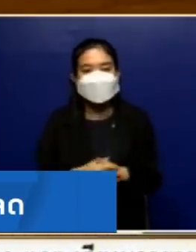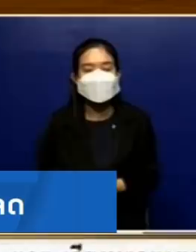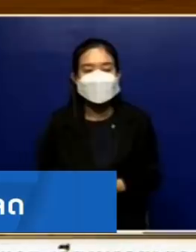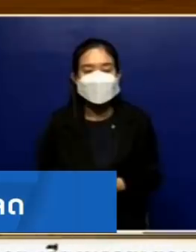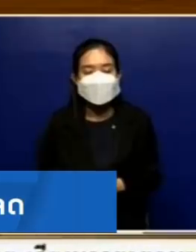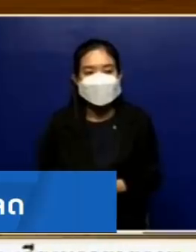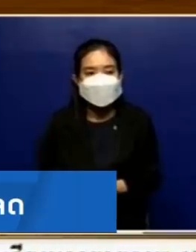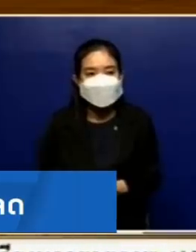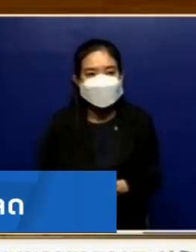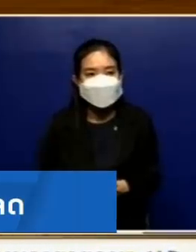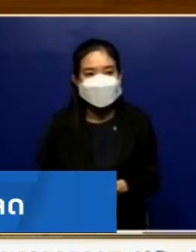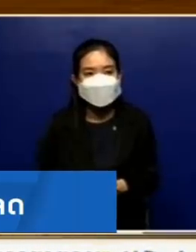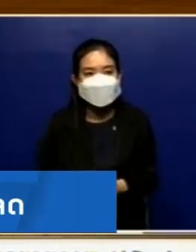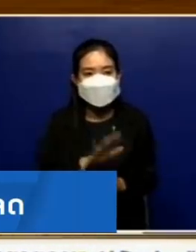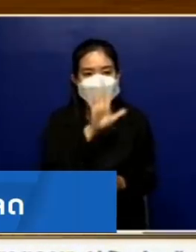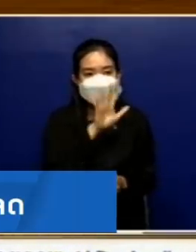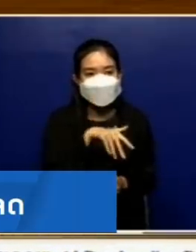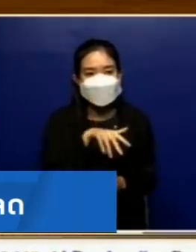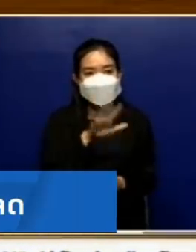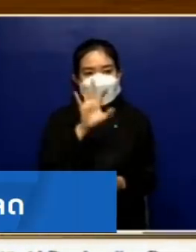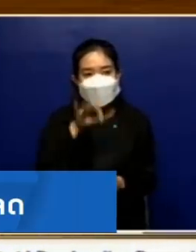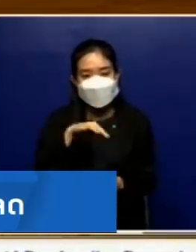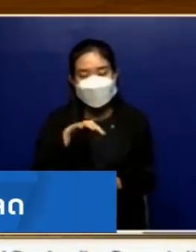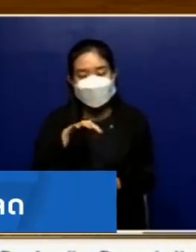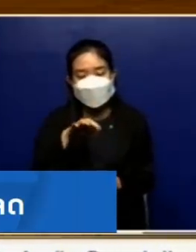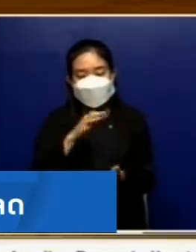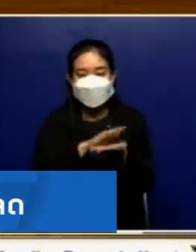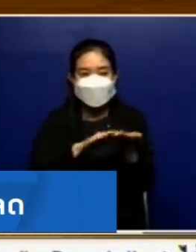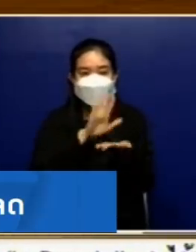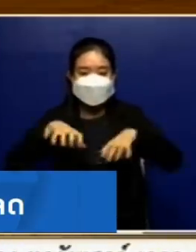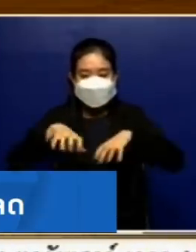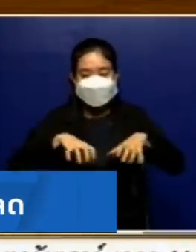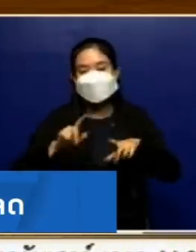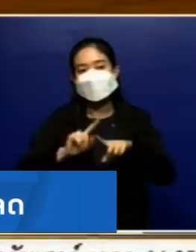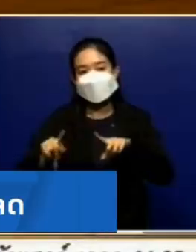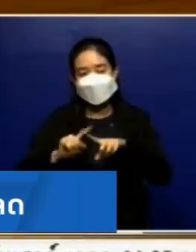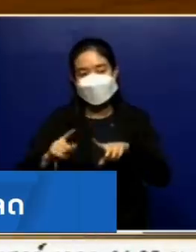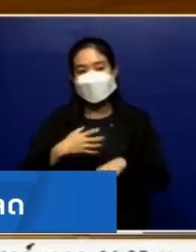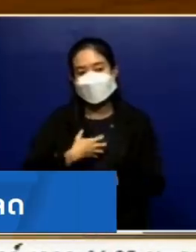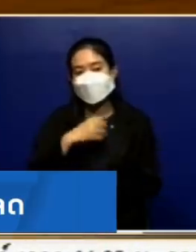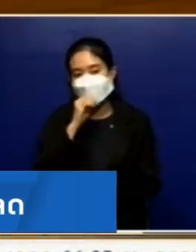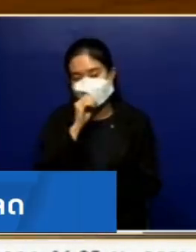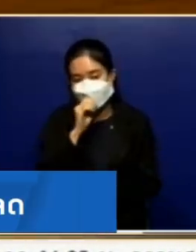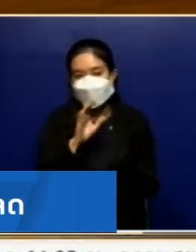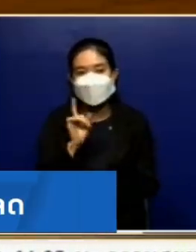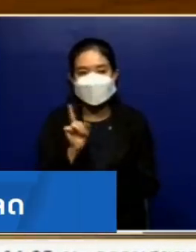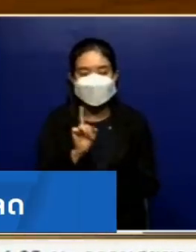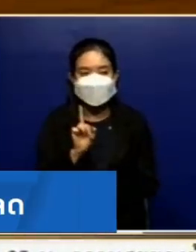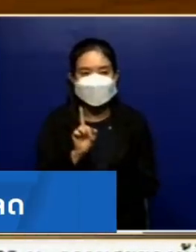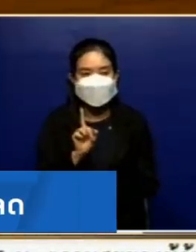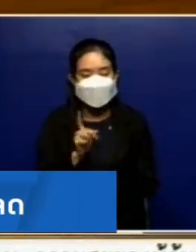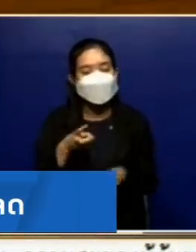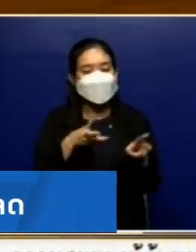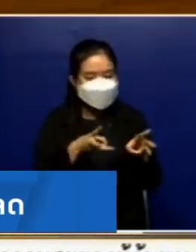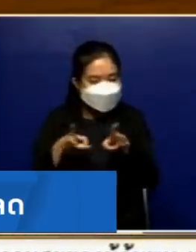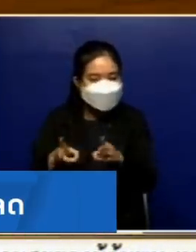ค่ 5,930 ล้านบาทลดลงเพียง 101.7 ผมก็อยากจะทราบว่ามันจะมีวิธีการอะไรที่จ